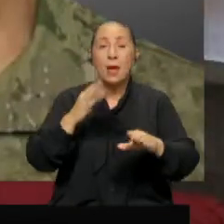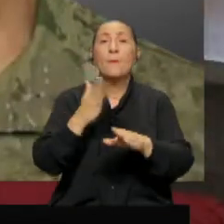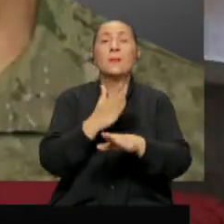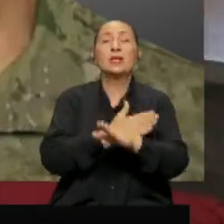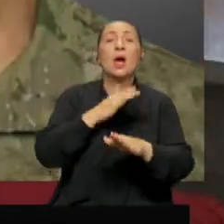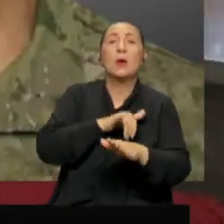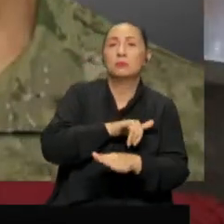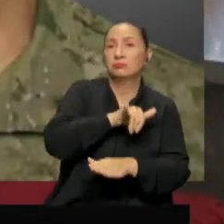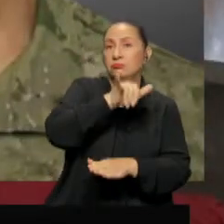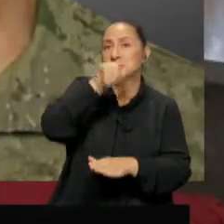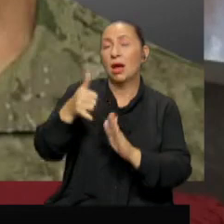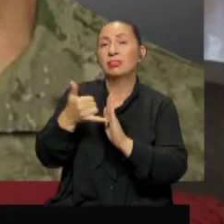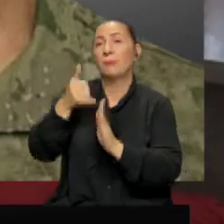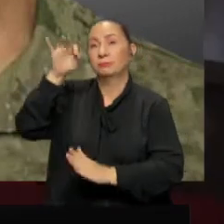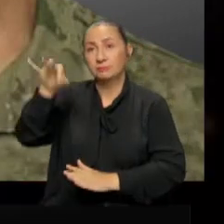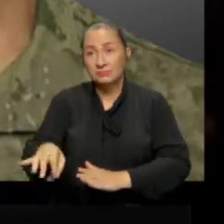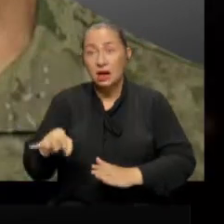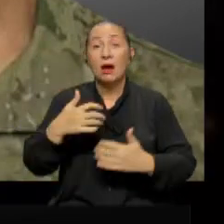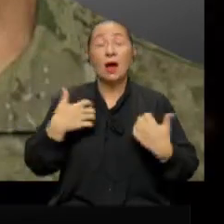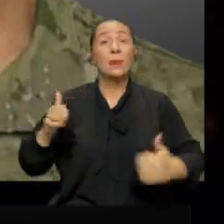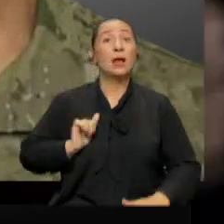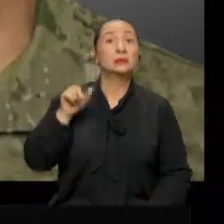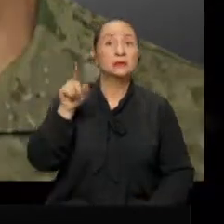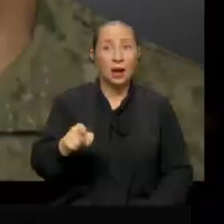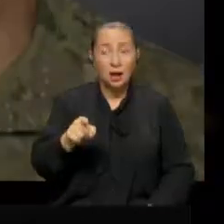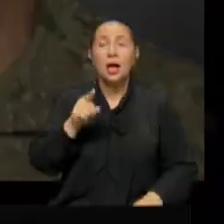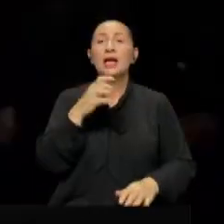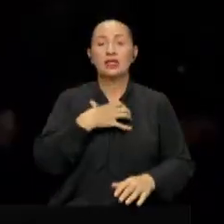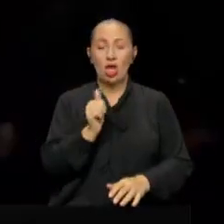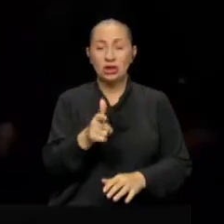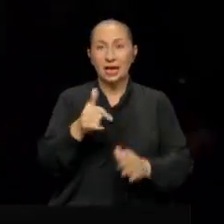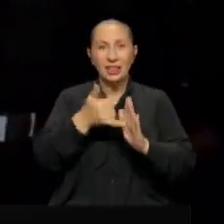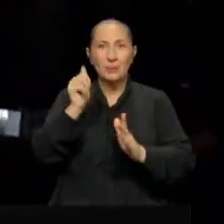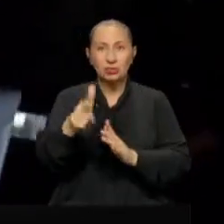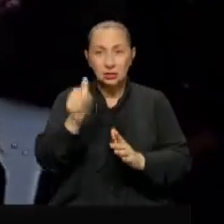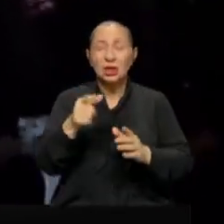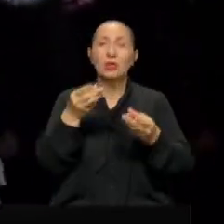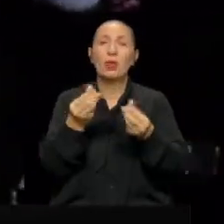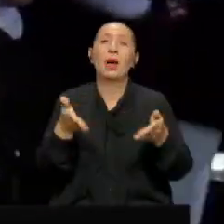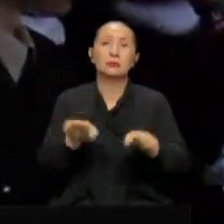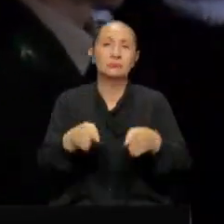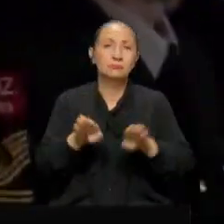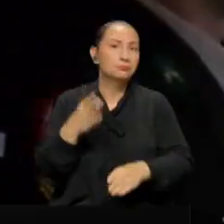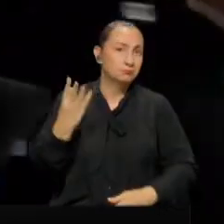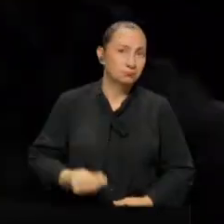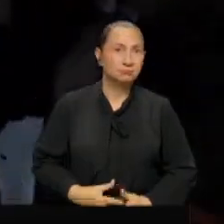memleketi Gaziantep'e gönderildi. Kahraman asker Oğuzeli ilçesinde toprağa verildi.